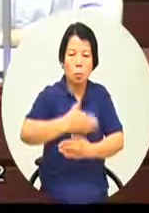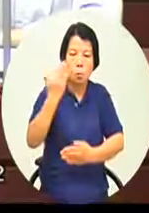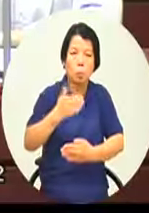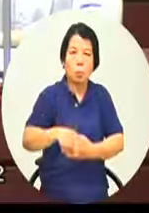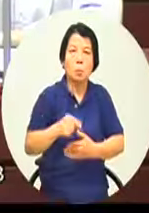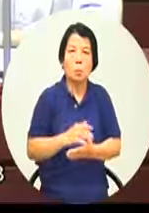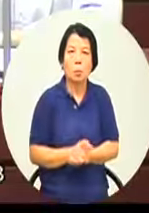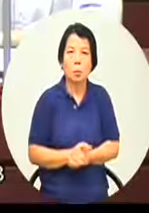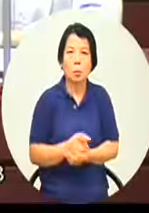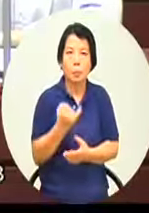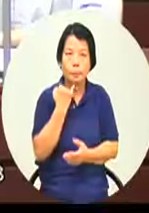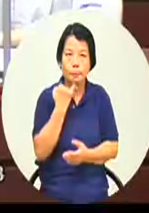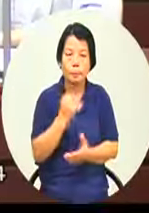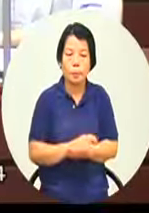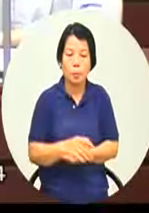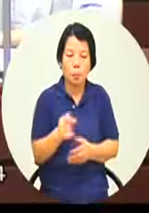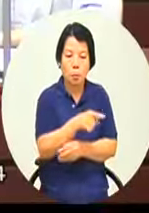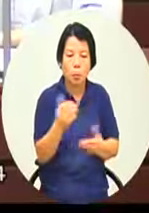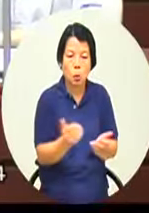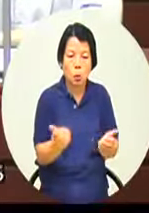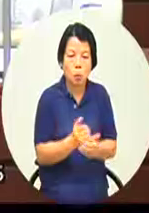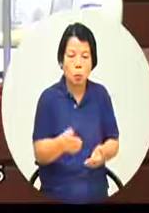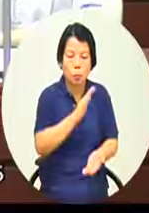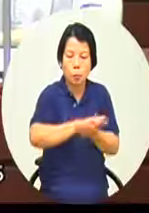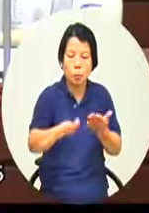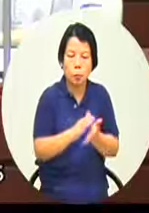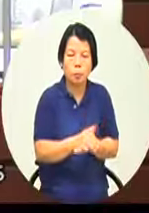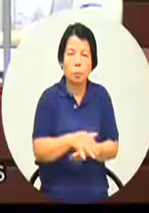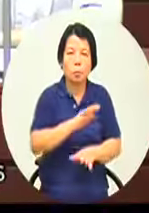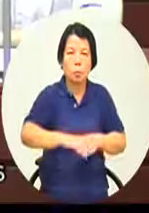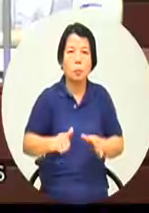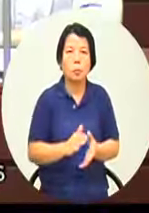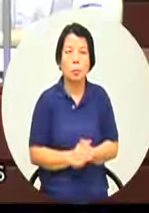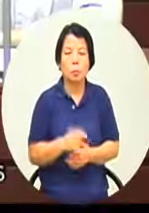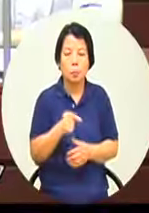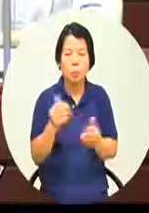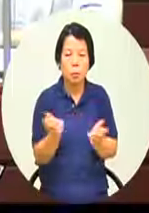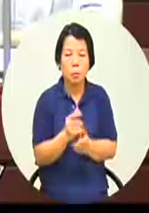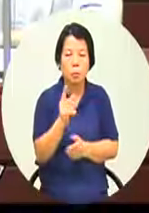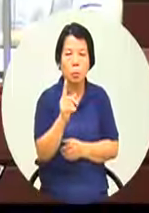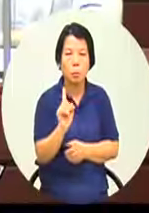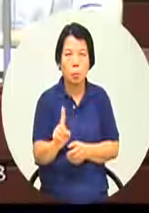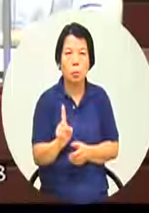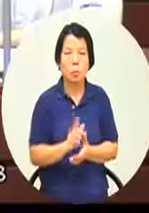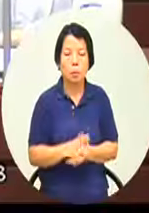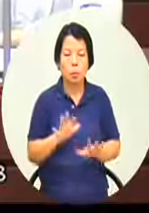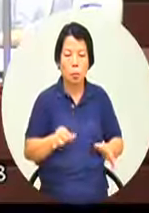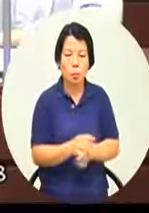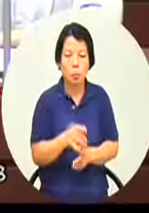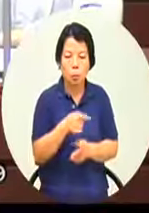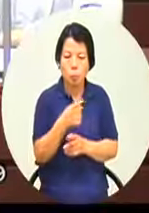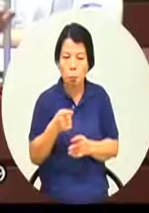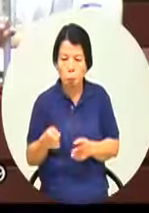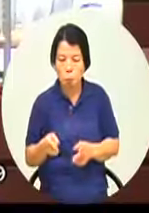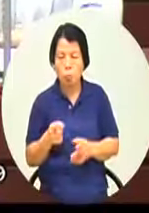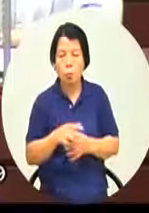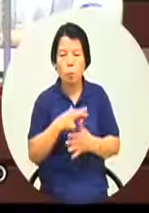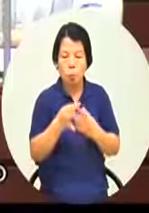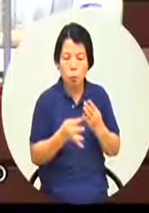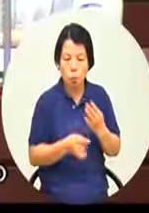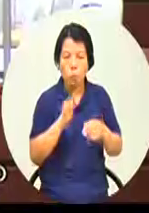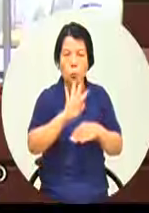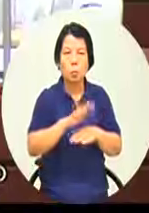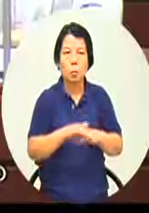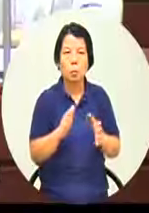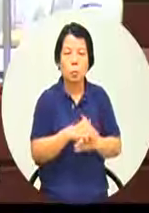够把这些问题彻底改善。但是这个有一个问题，就是因为有优先顺序，我们这一个前面做三边沟截